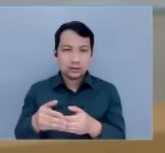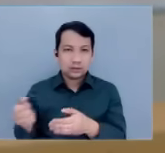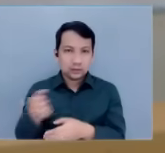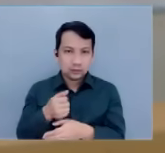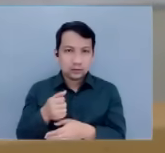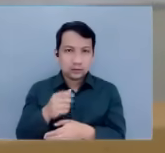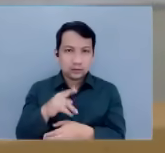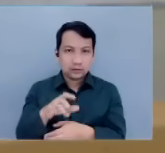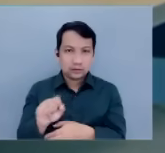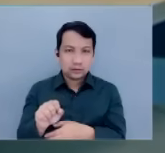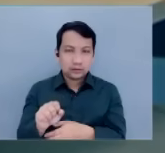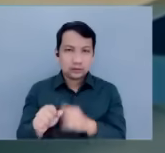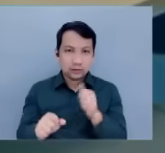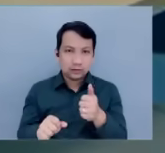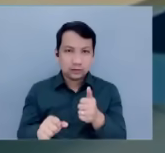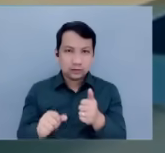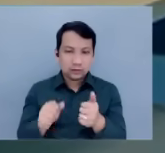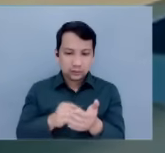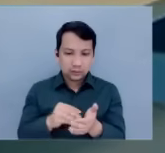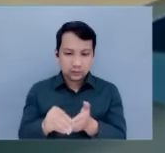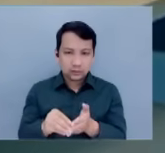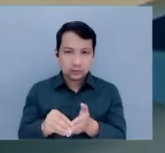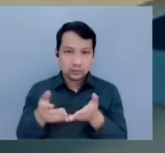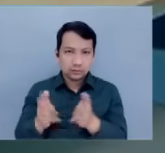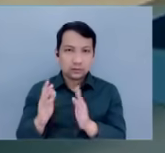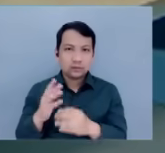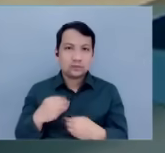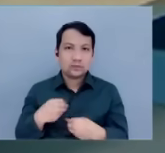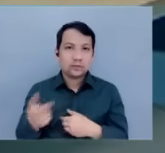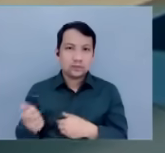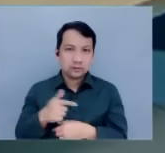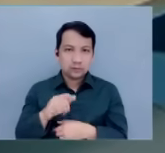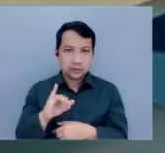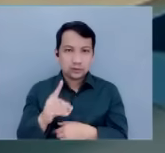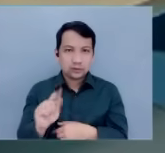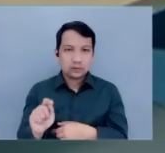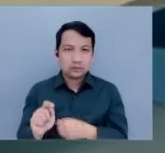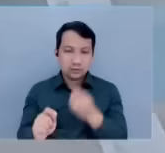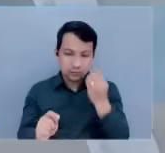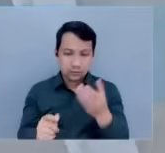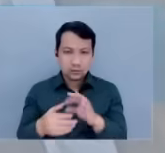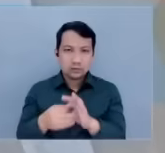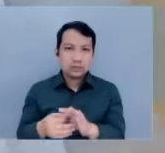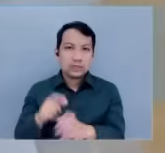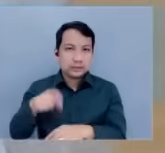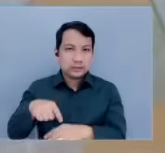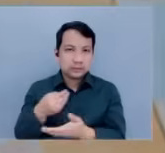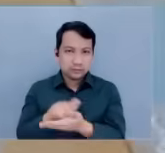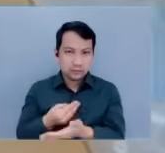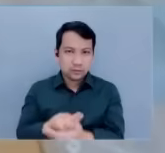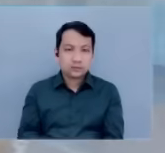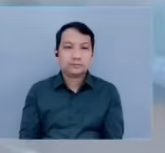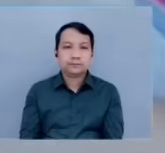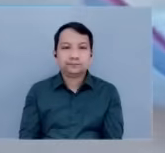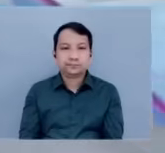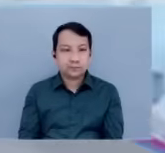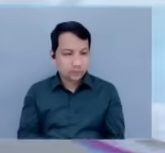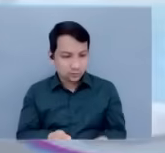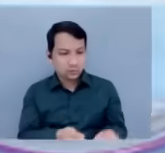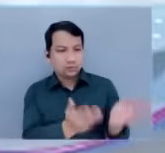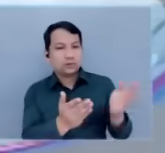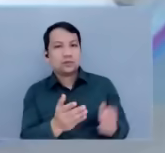kapalit ang 10,000 piso. Napapayag daw siyang i-claim ang item dahil kailangan din daw niya ng pera. Sabi niya sa akin, yan, kunin mo na yan